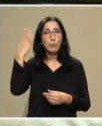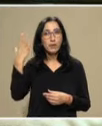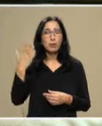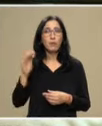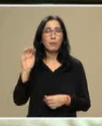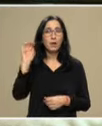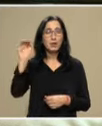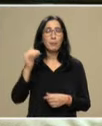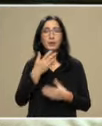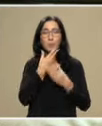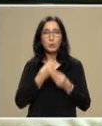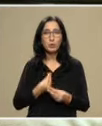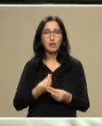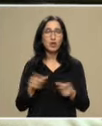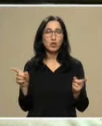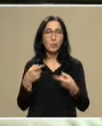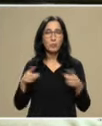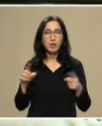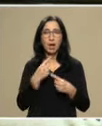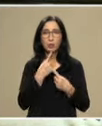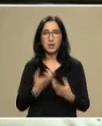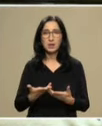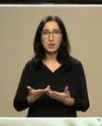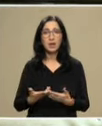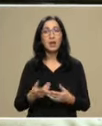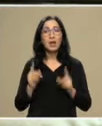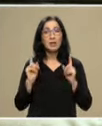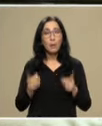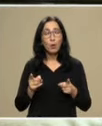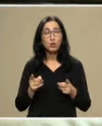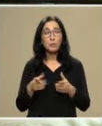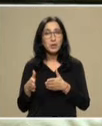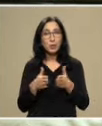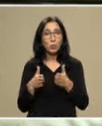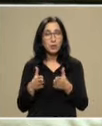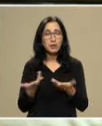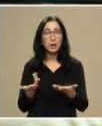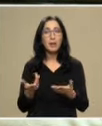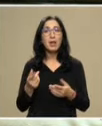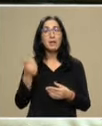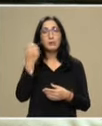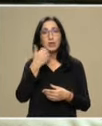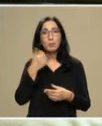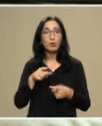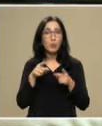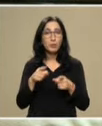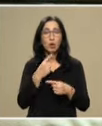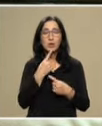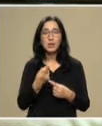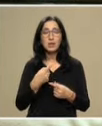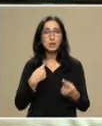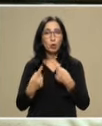да бъдем познавачи на музикалния език, да можем да се ориентираме, да използваме този език